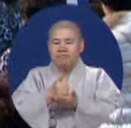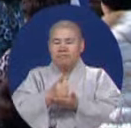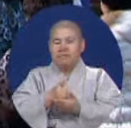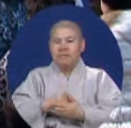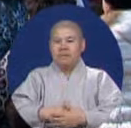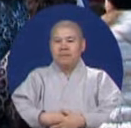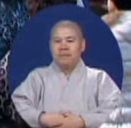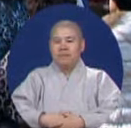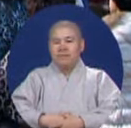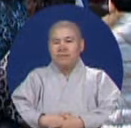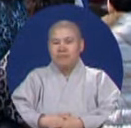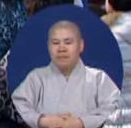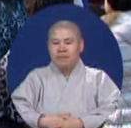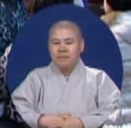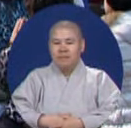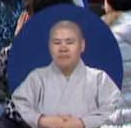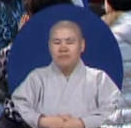답을